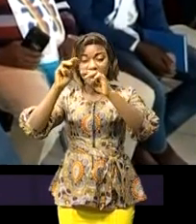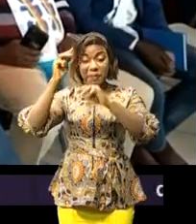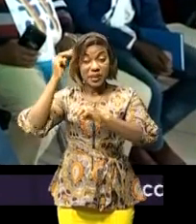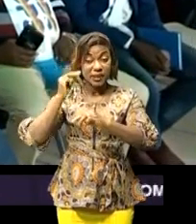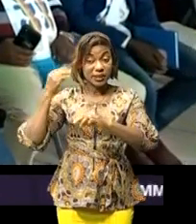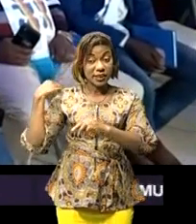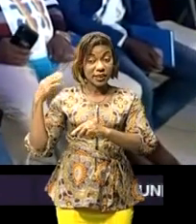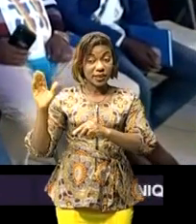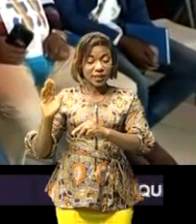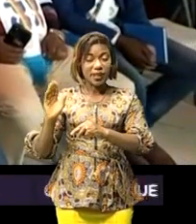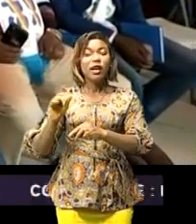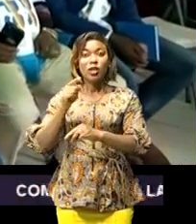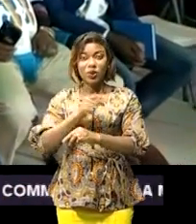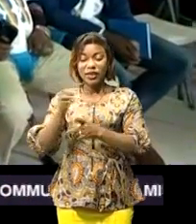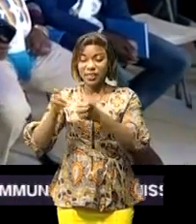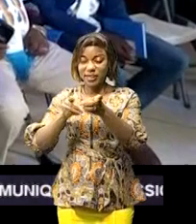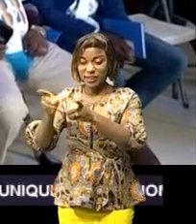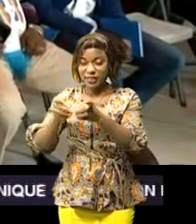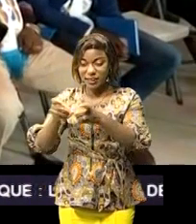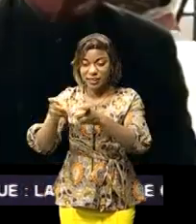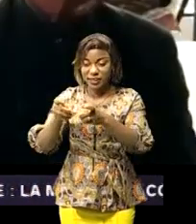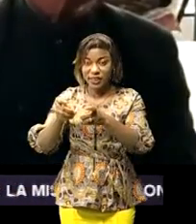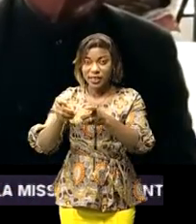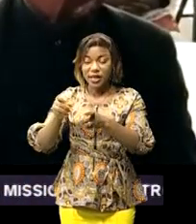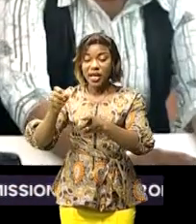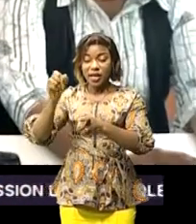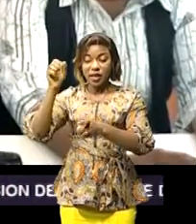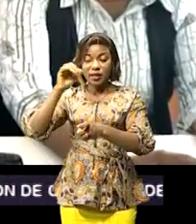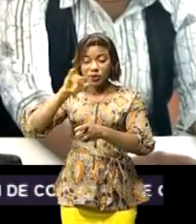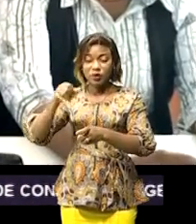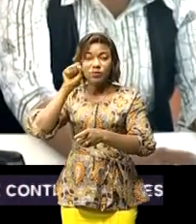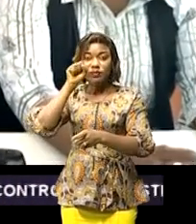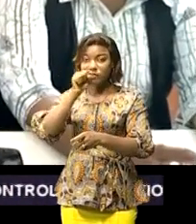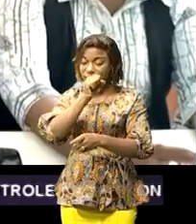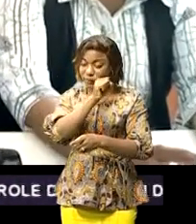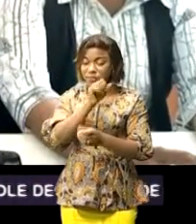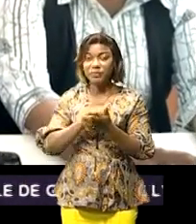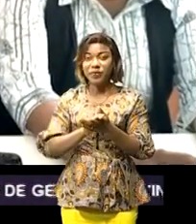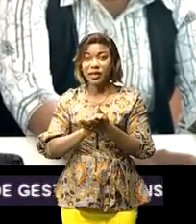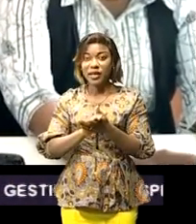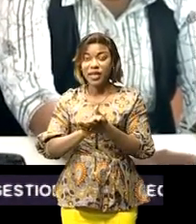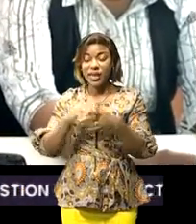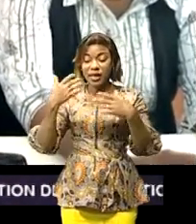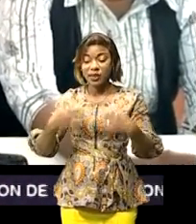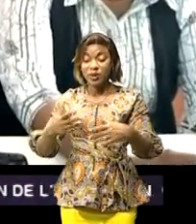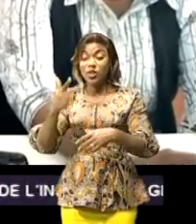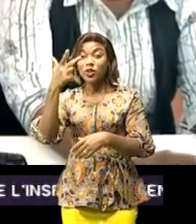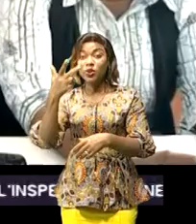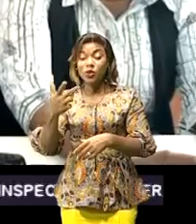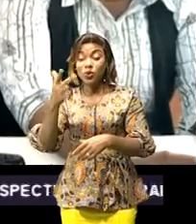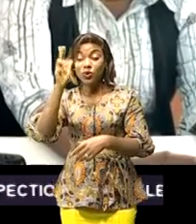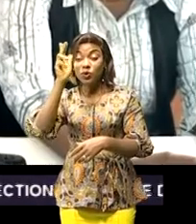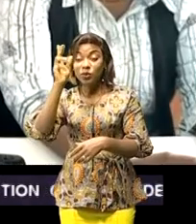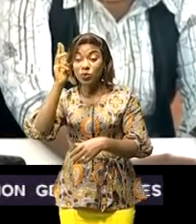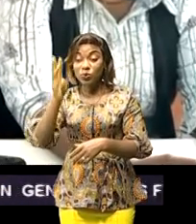gouvernement central que dirige Jean-Michel Samalou Kondé, premier ministre. La cérémonie d'adhésion de ces 300 nouveaux membres